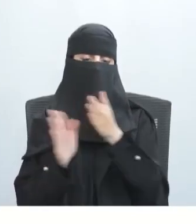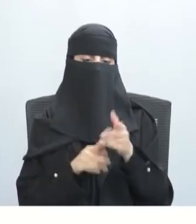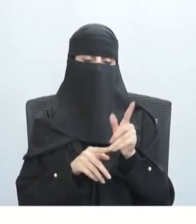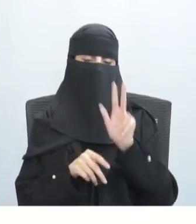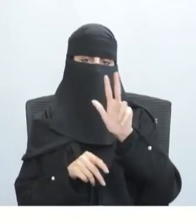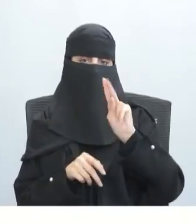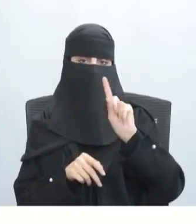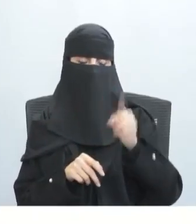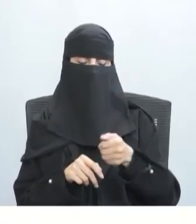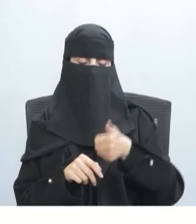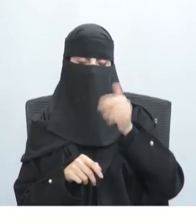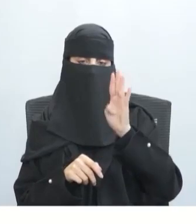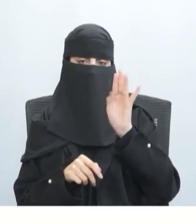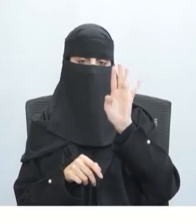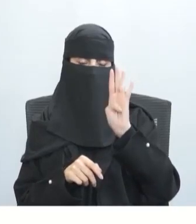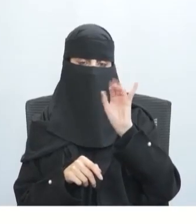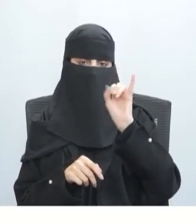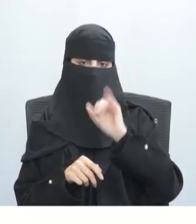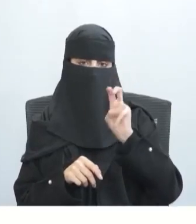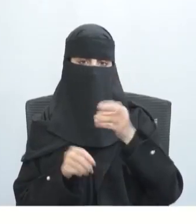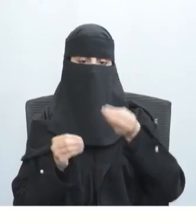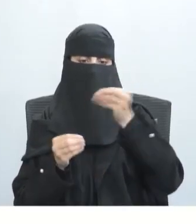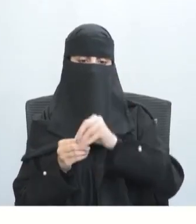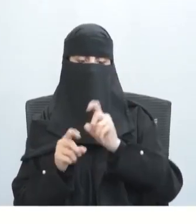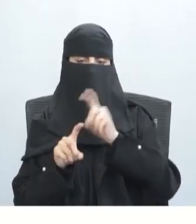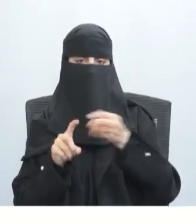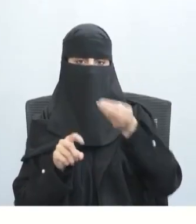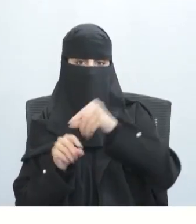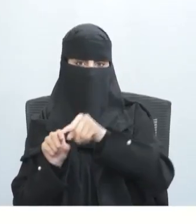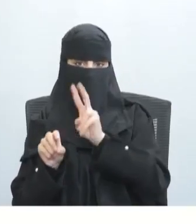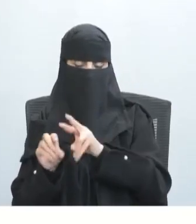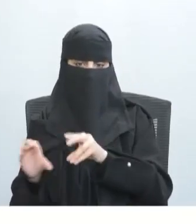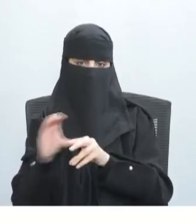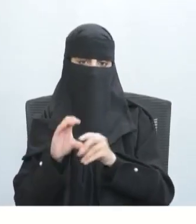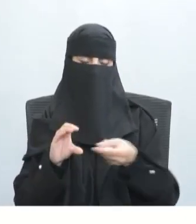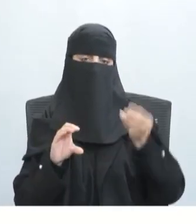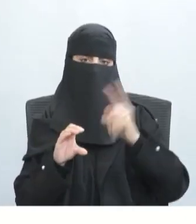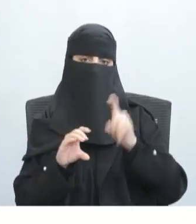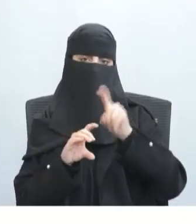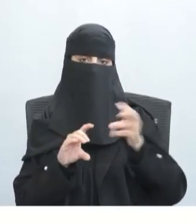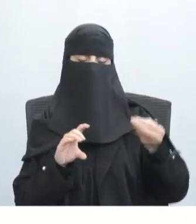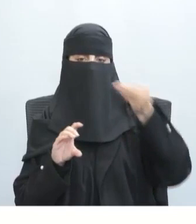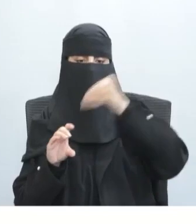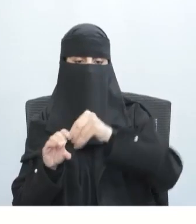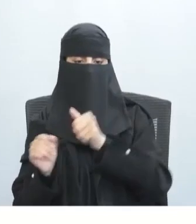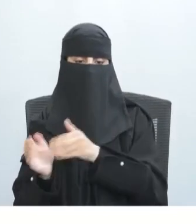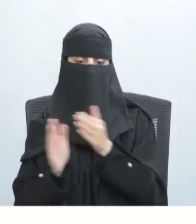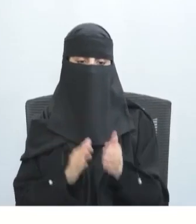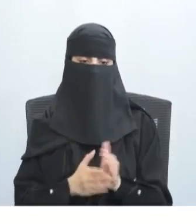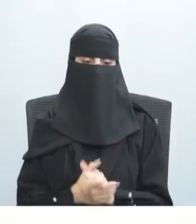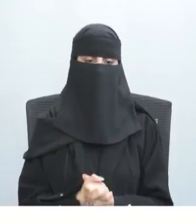ذلك بشكل اكبر في الامثله القادمه ما الذي يجعل من تراكم مدخراتك مجديا